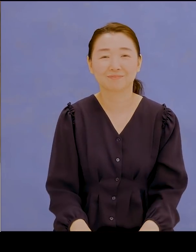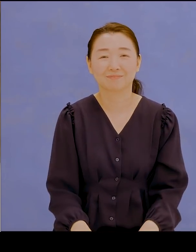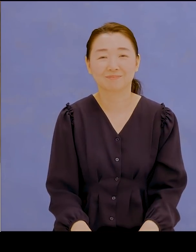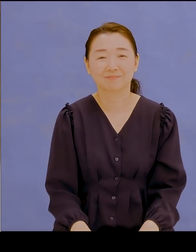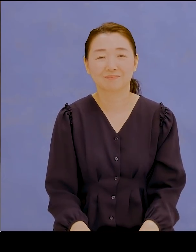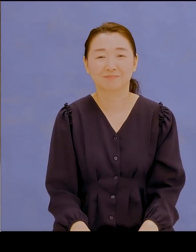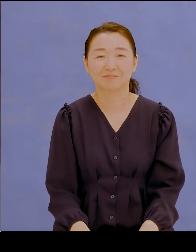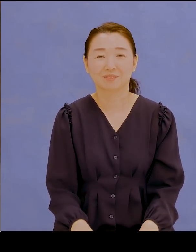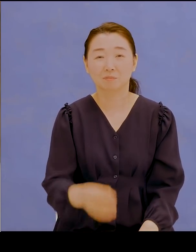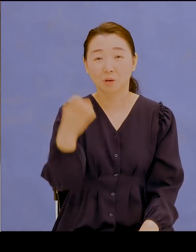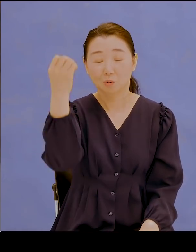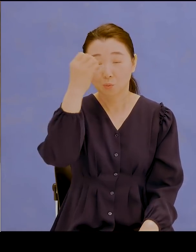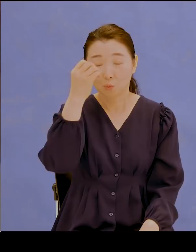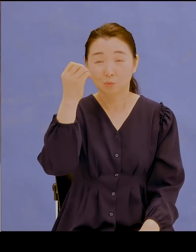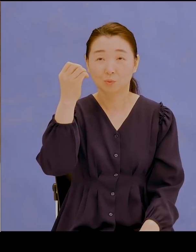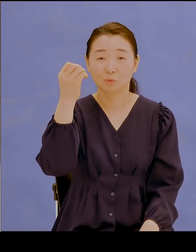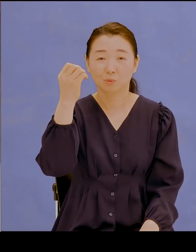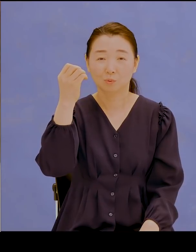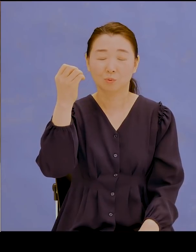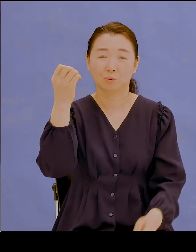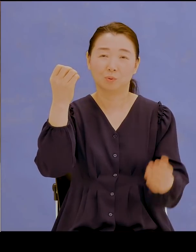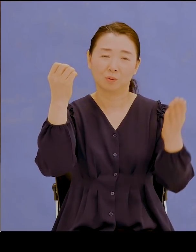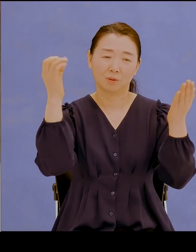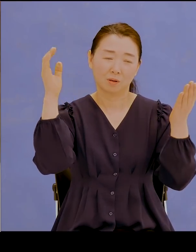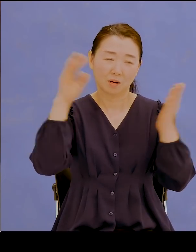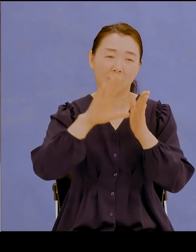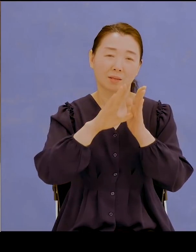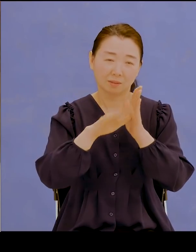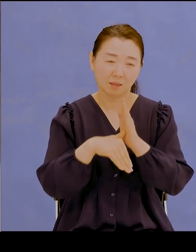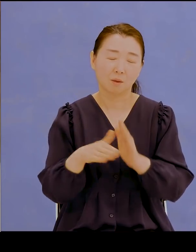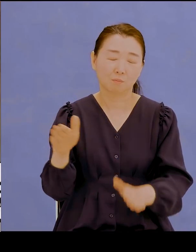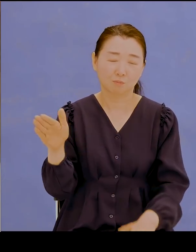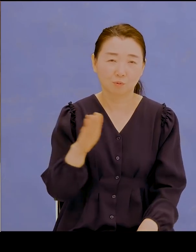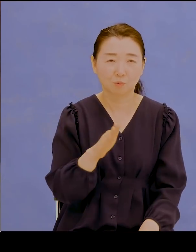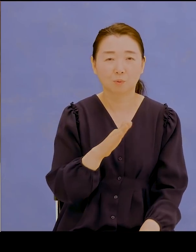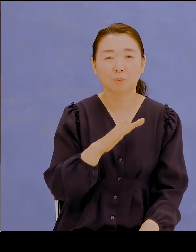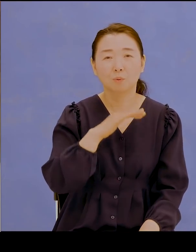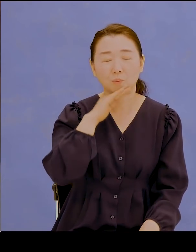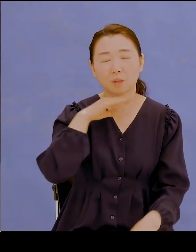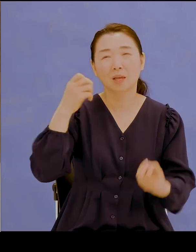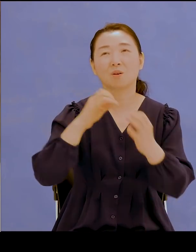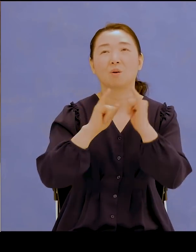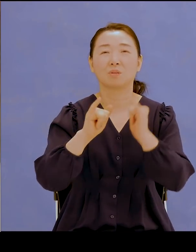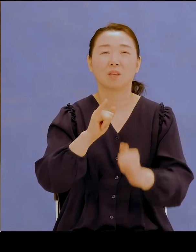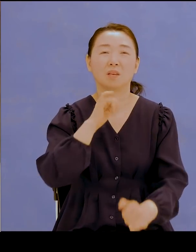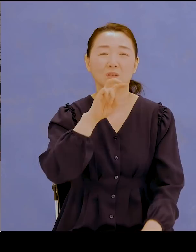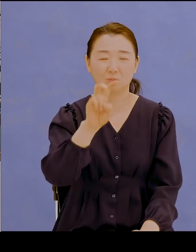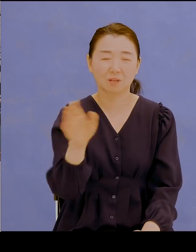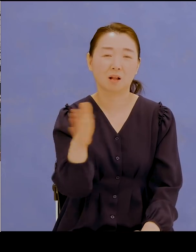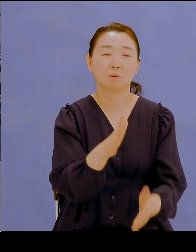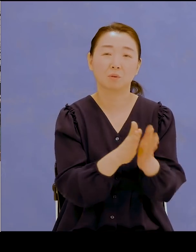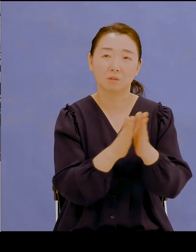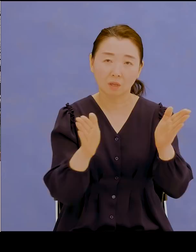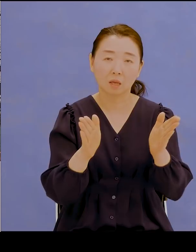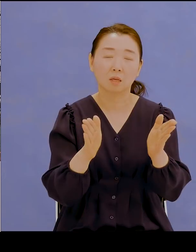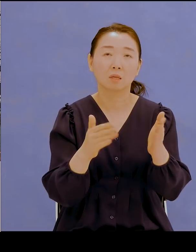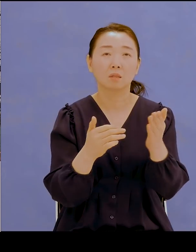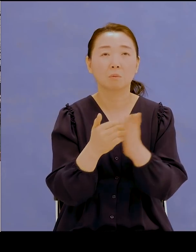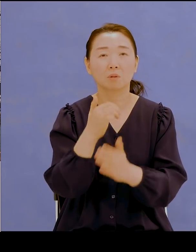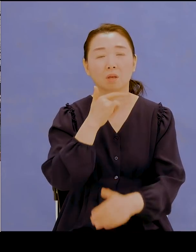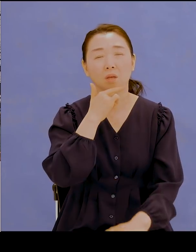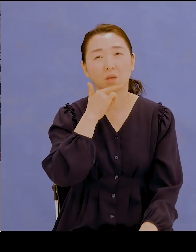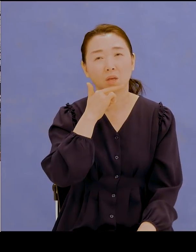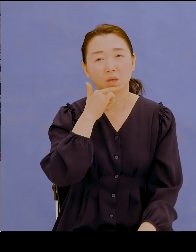근데 이제 고등학교 때부터 제가 20살에 데뷔를 했거든요. 네네. 그러니까 20살부터 조금 이제 썬데이 크리스찬으로 살았던 것 같아요. 일이